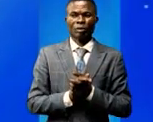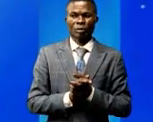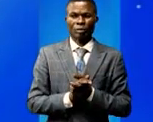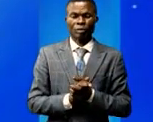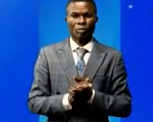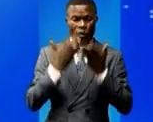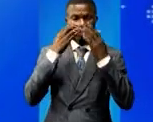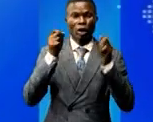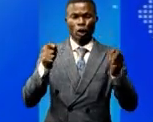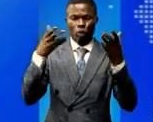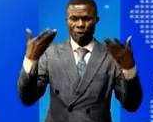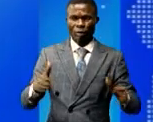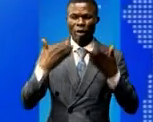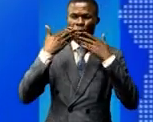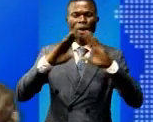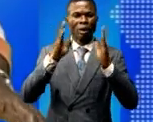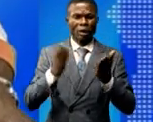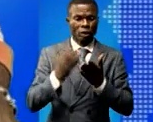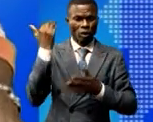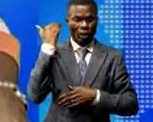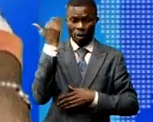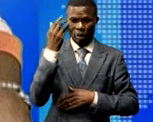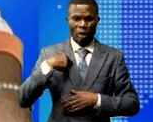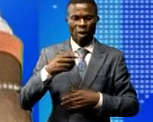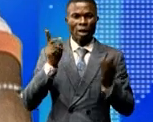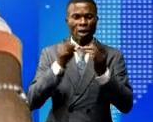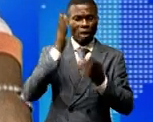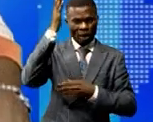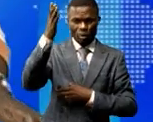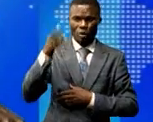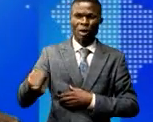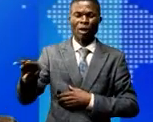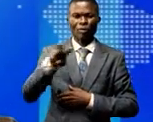journal, mesdames, messieurs. Merci de l'avoir suivi. Je vous retrouve le vendredi prochain.